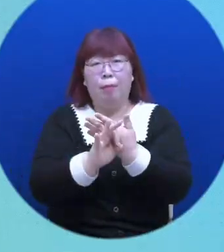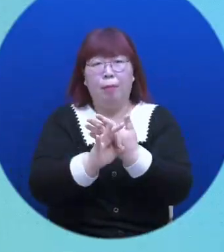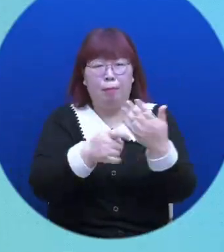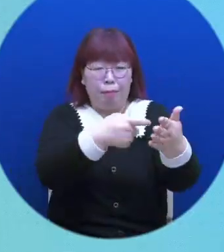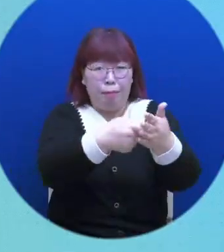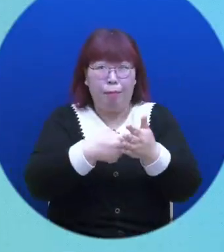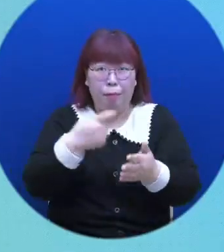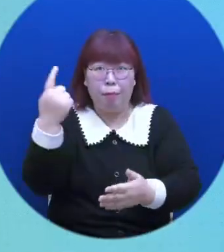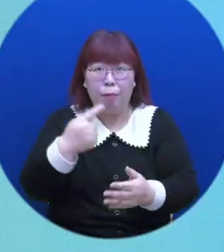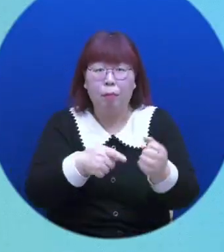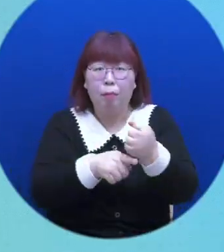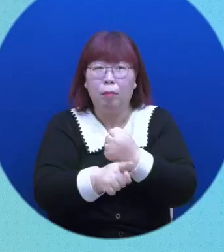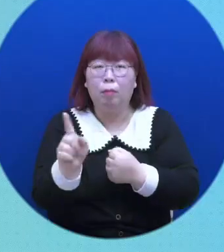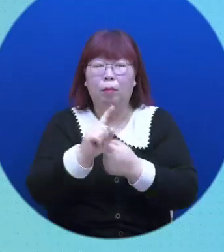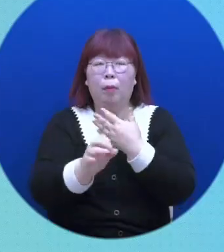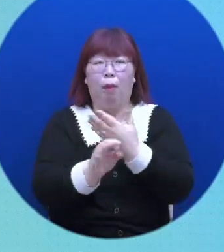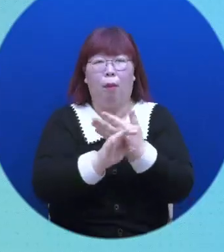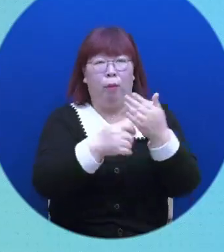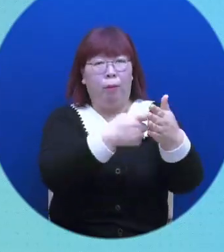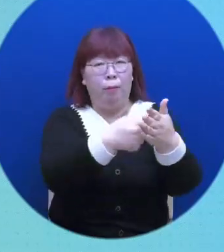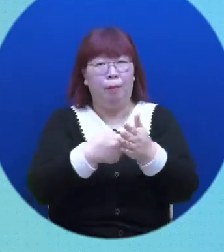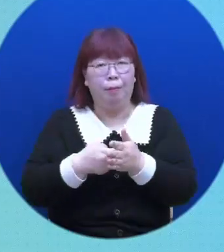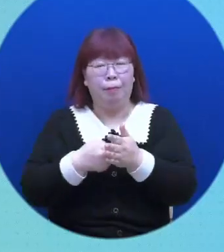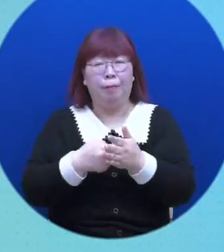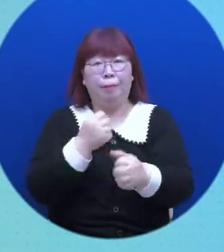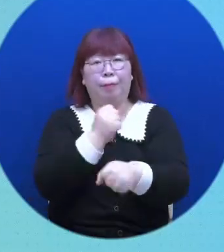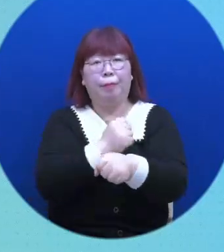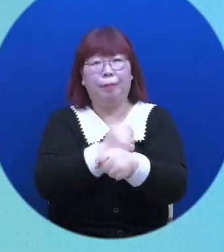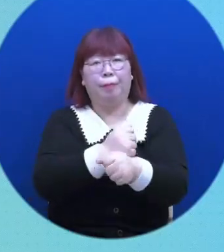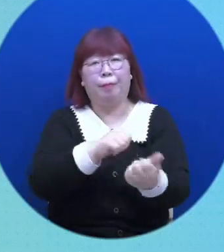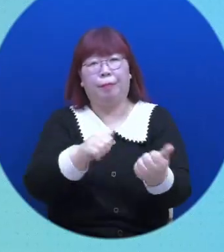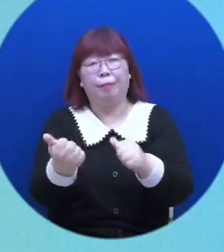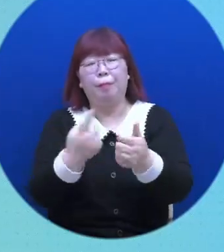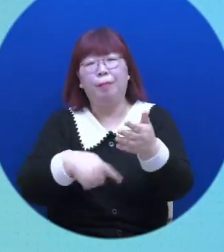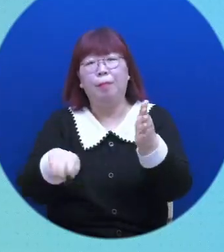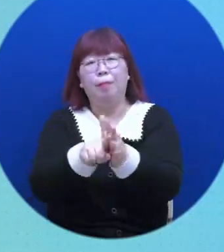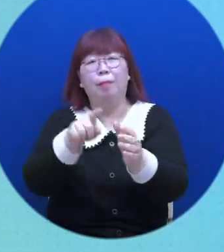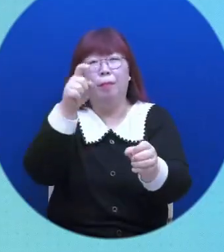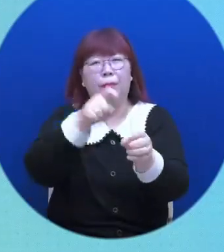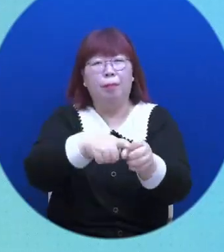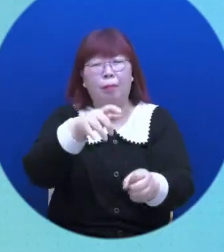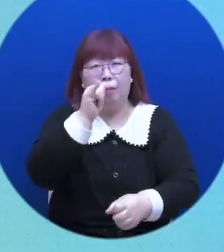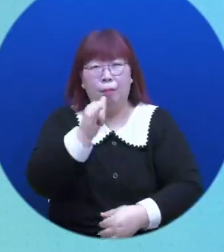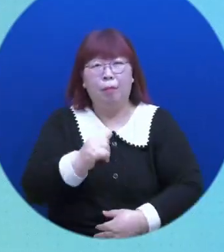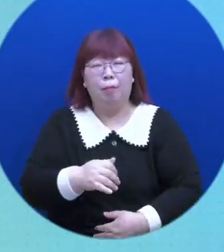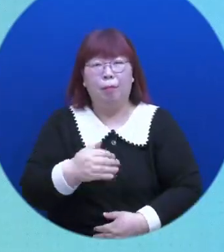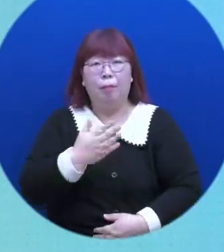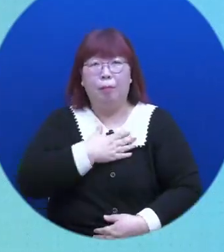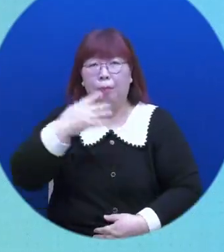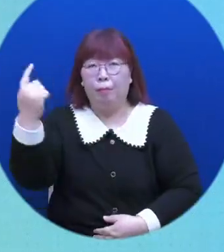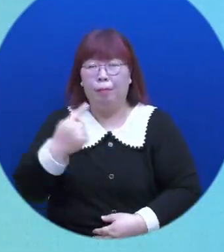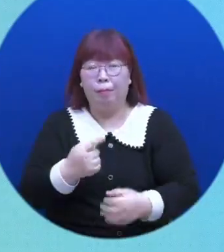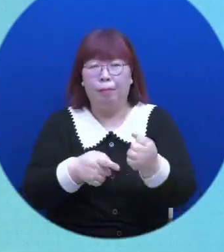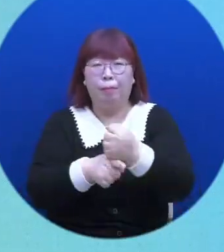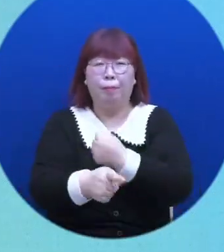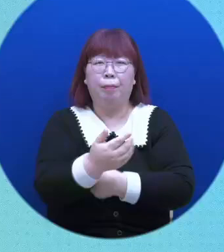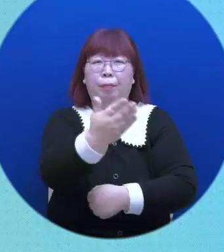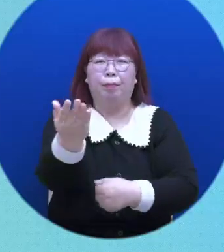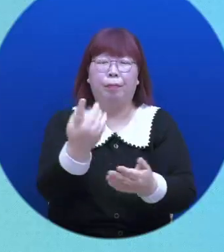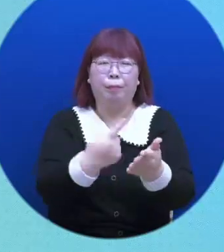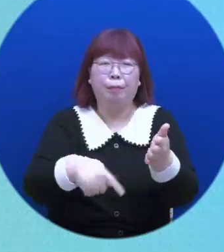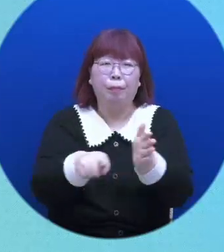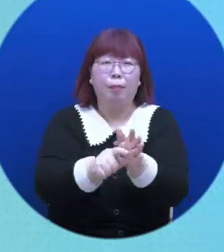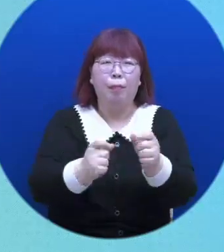것은 도둑질하고 죽이려고 오는 것이고, 내가 온 것은 너희로 하여금 영생을 주고